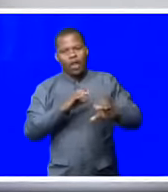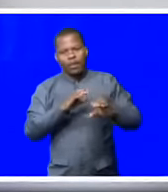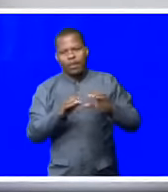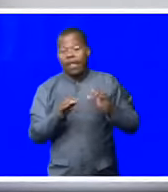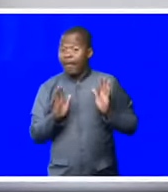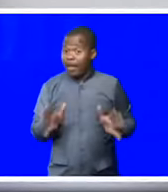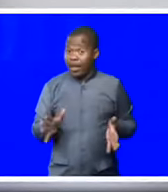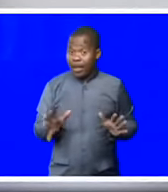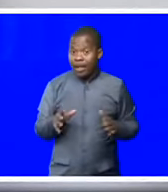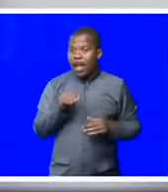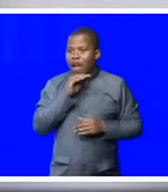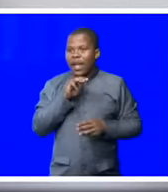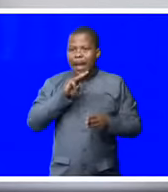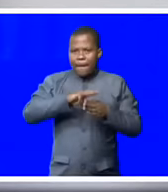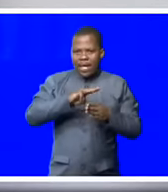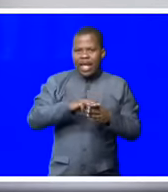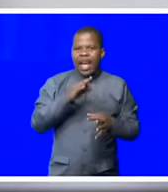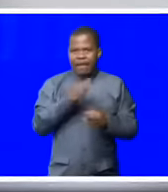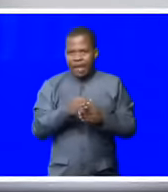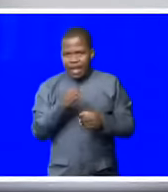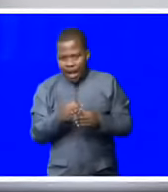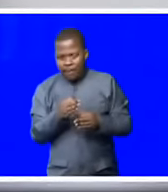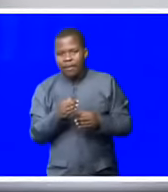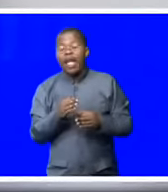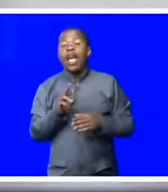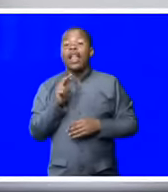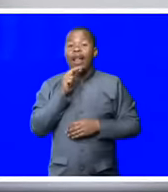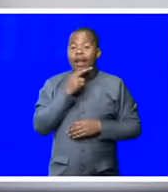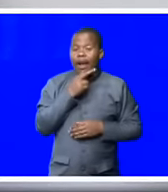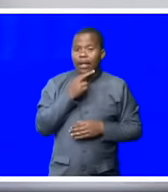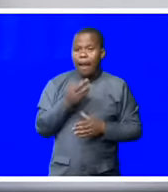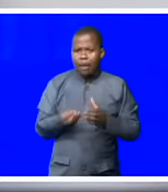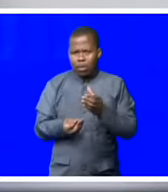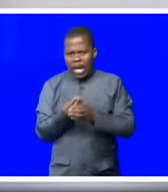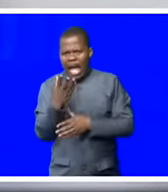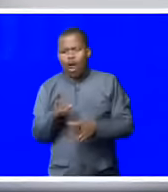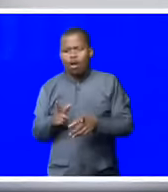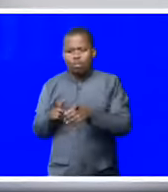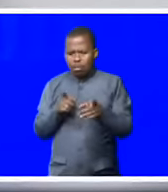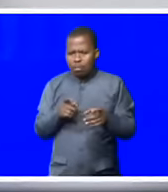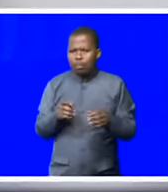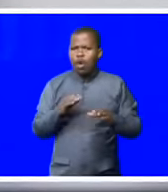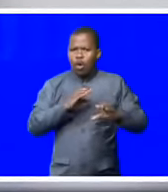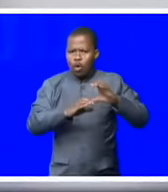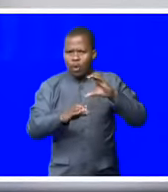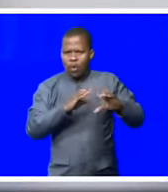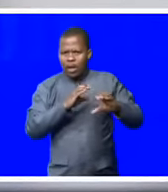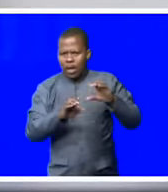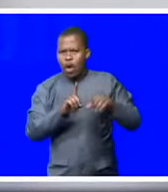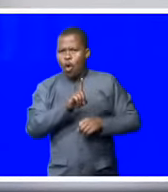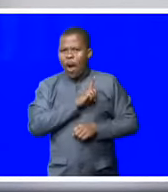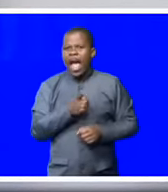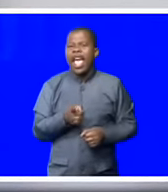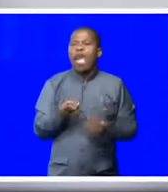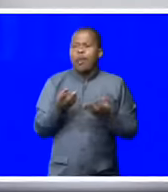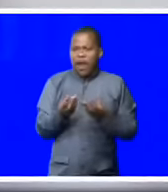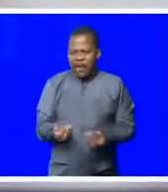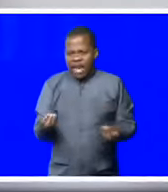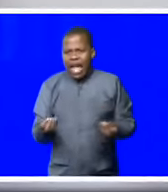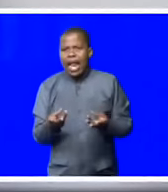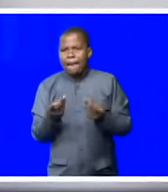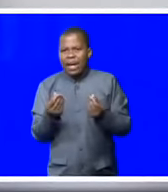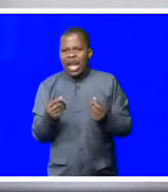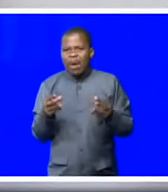uma ucala nje lo msindo kwakhanzeka kwekuthi bantwana abasakhona ukuthola imali emabhange